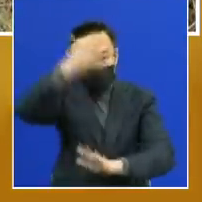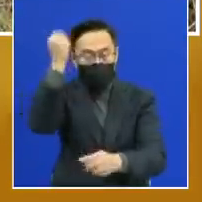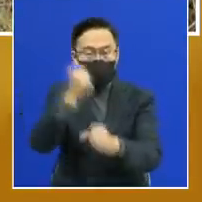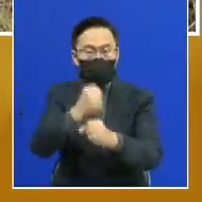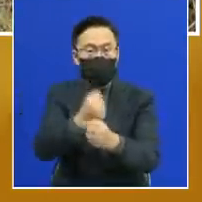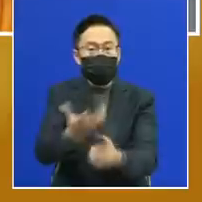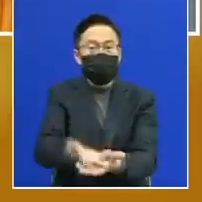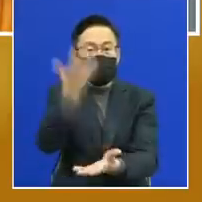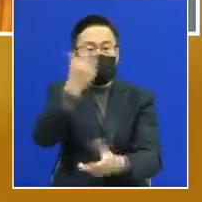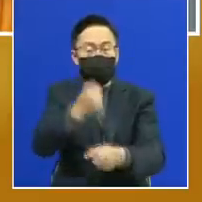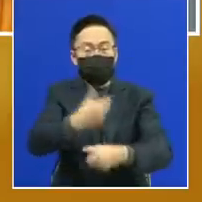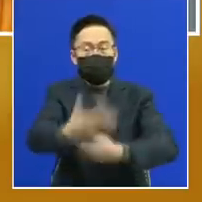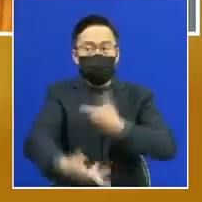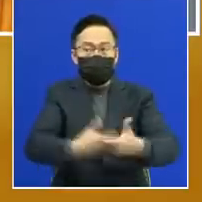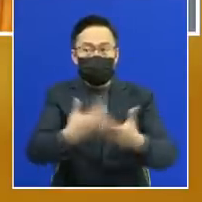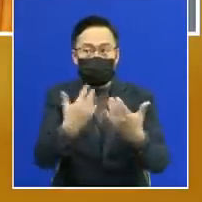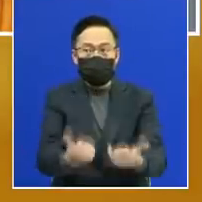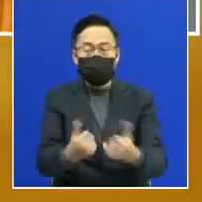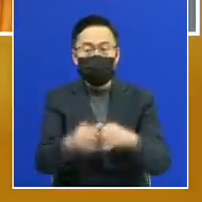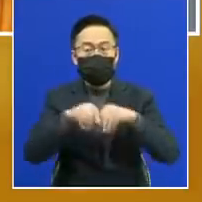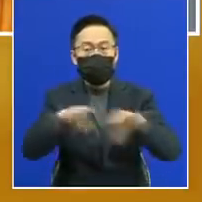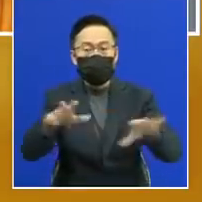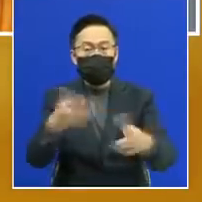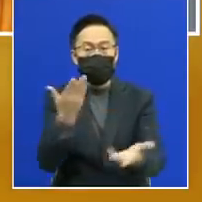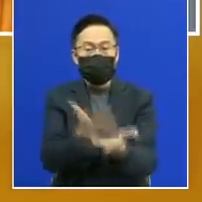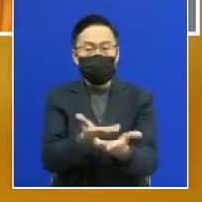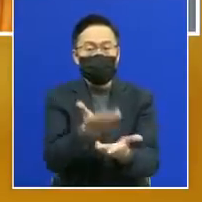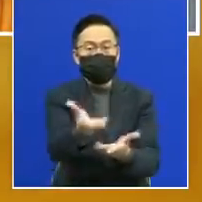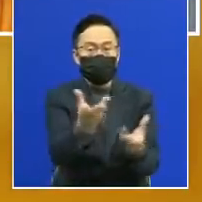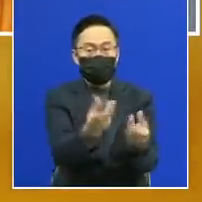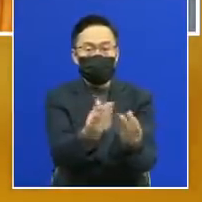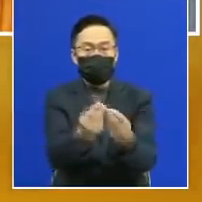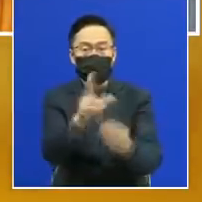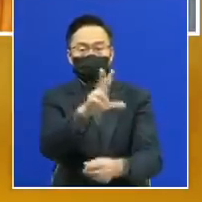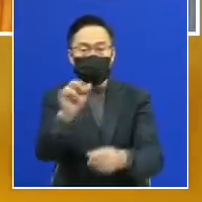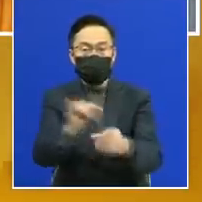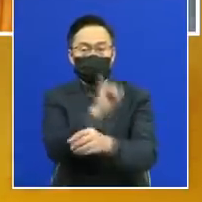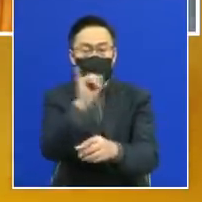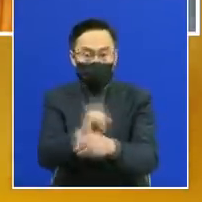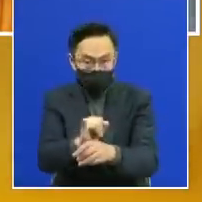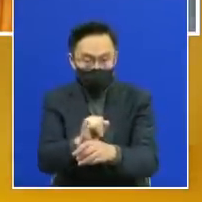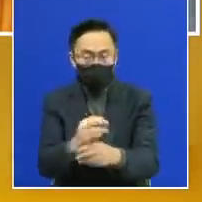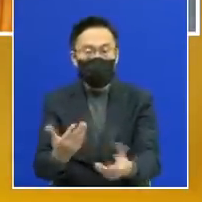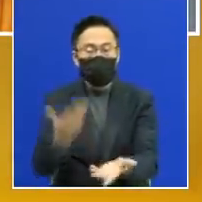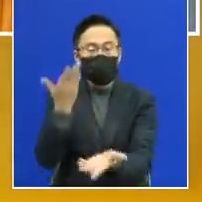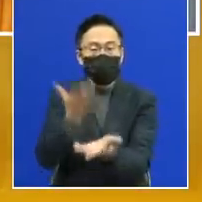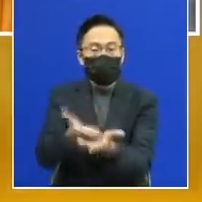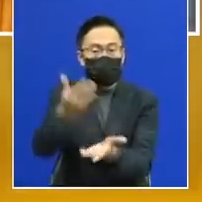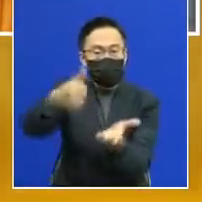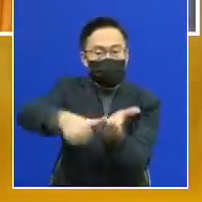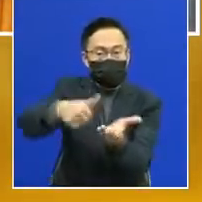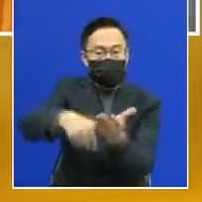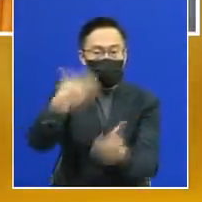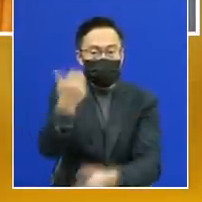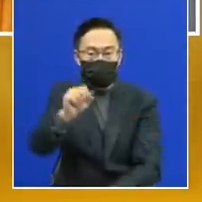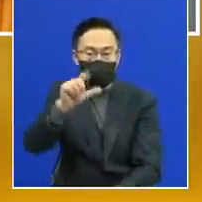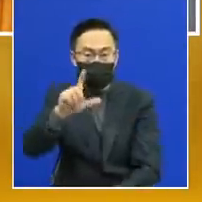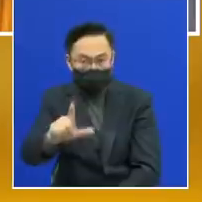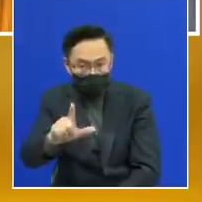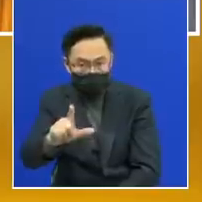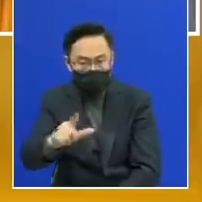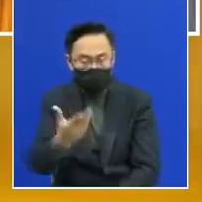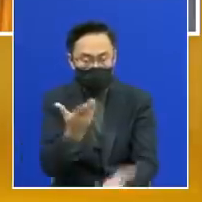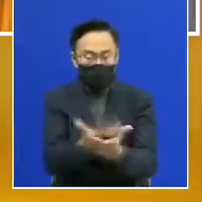ล้วก็อยู่วันดีคืนดีเปิดเผยออกมาว่าผมมีหนี้10ล้านจากการไปซื้อที่ดิน300